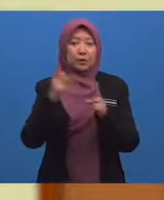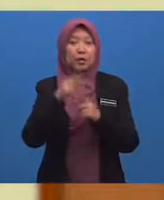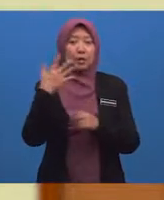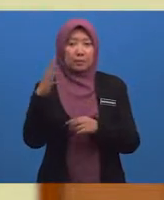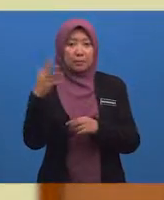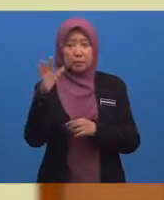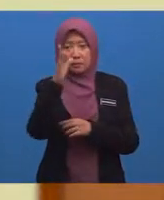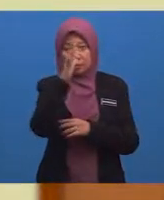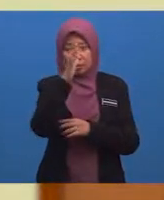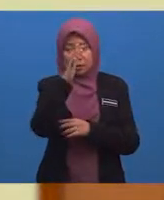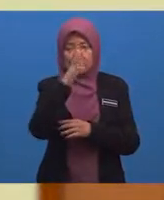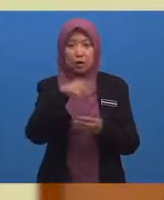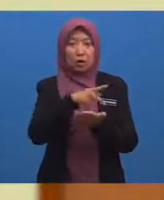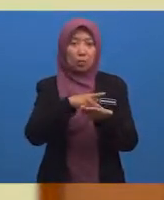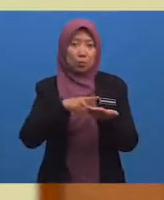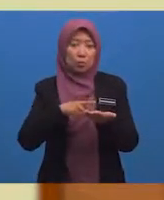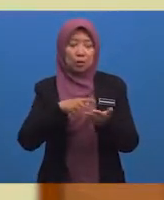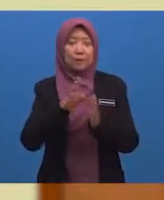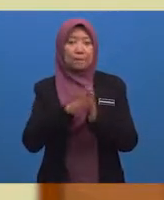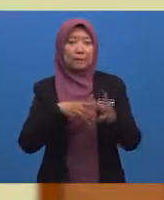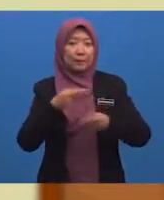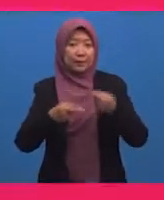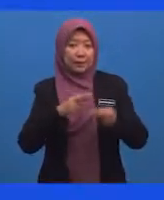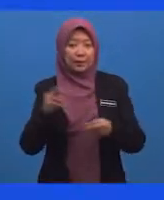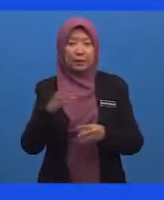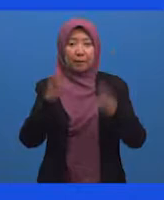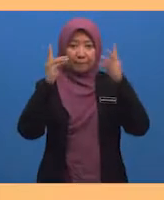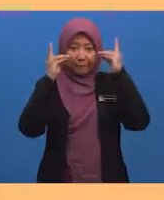pusat perdagangan dan pusat pendidikan.